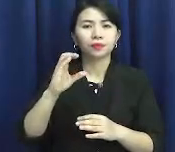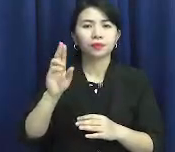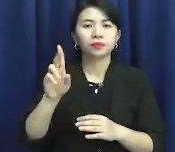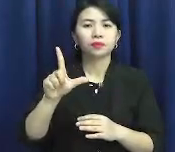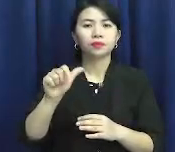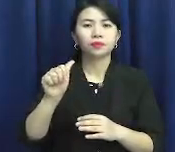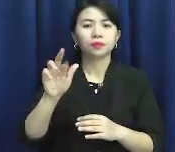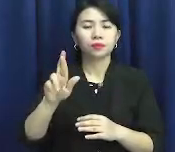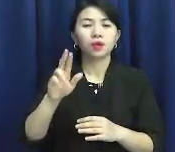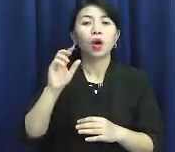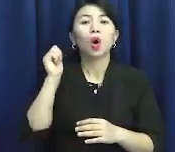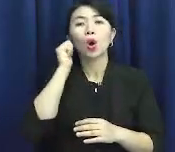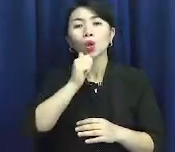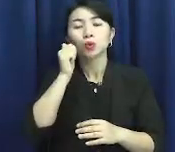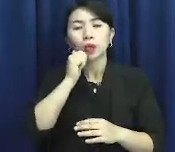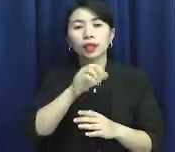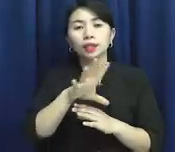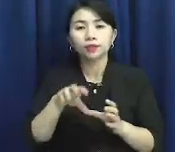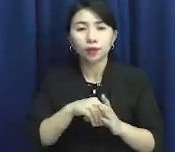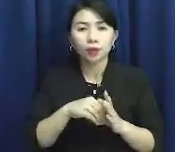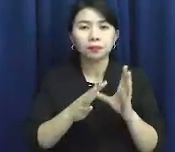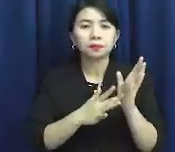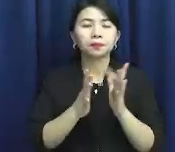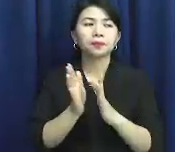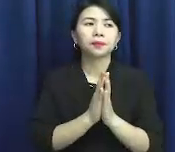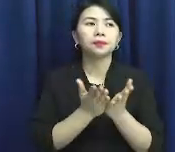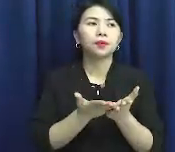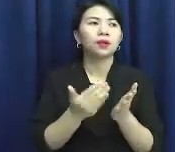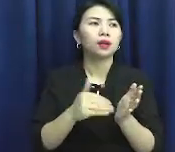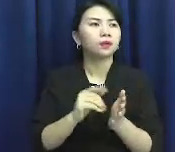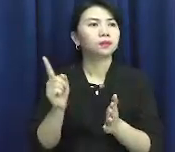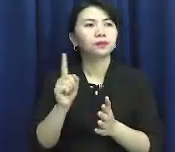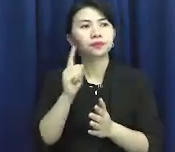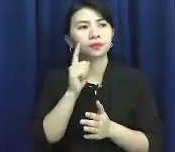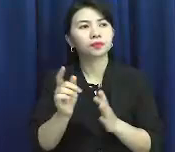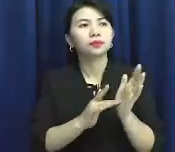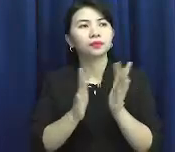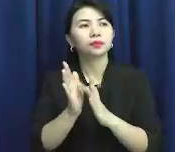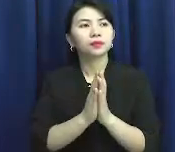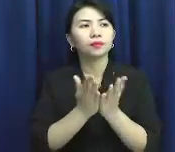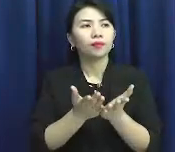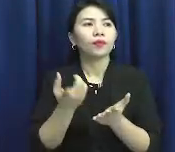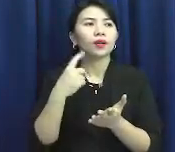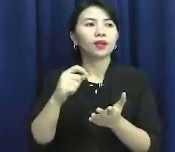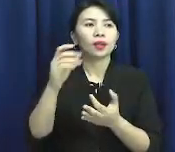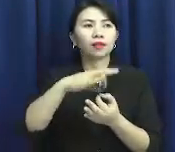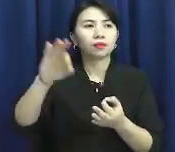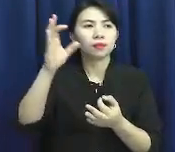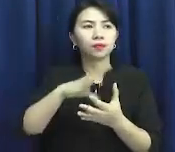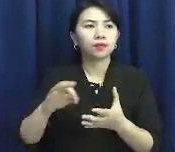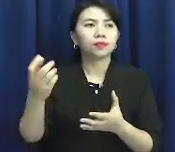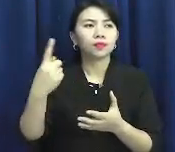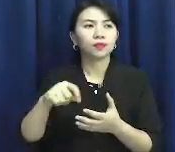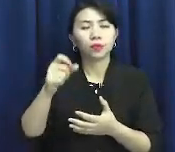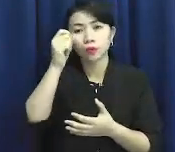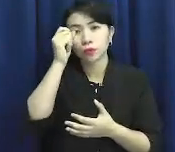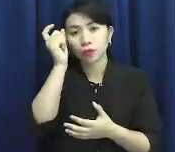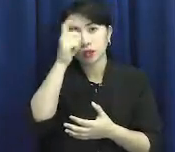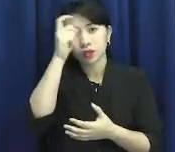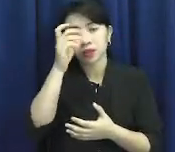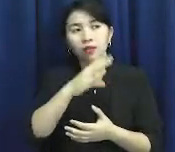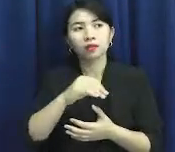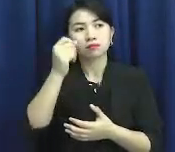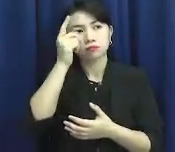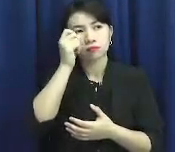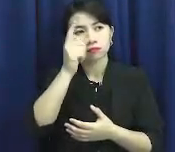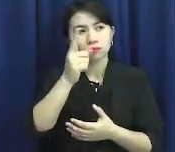ay biblical. Ano sabi ng Biblia? The spirit of wisdom and understanding. Eto na. Yan sinasabi